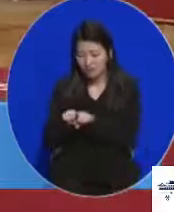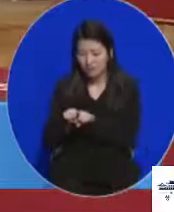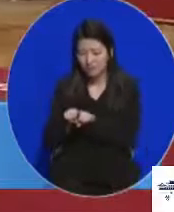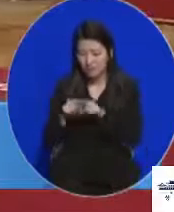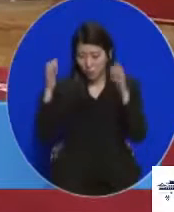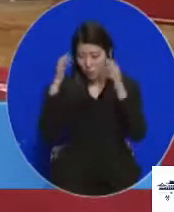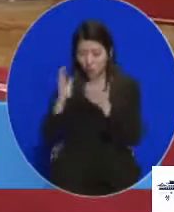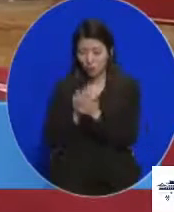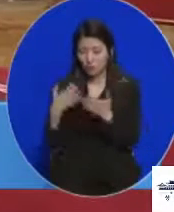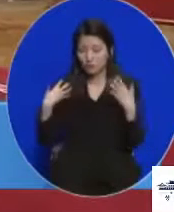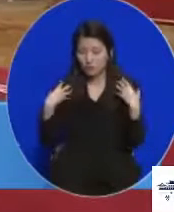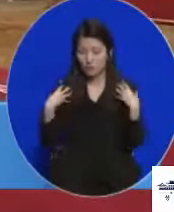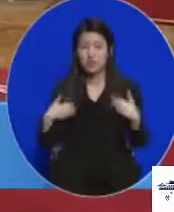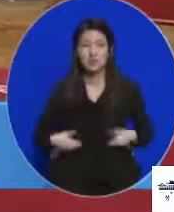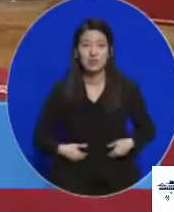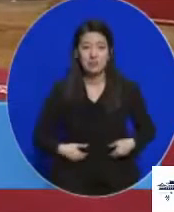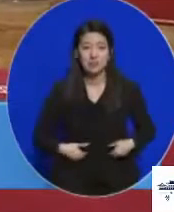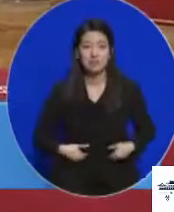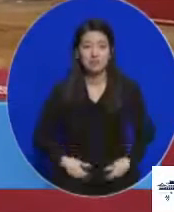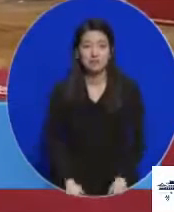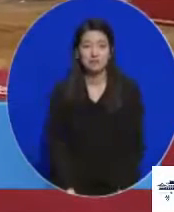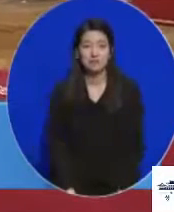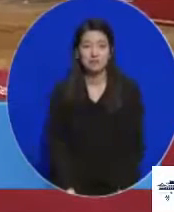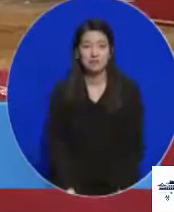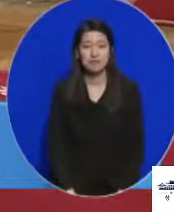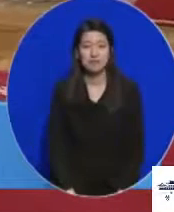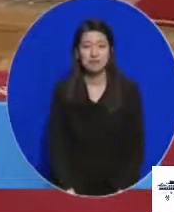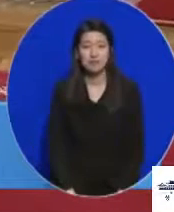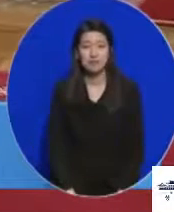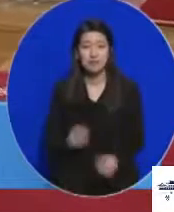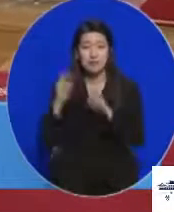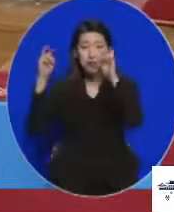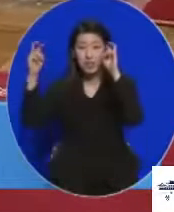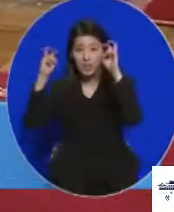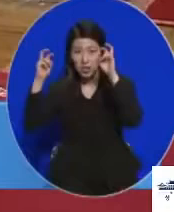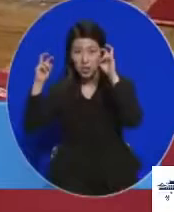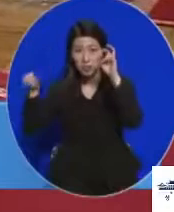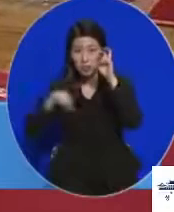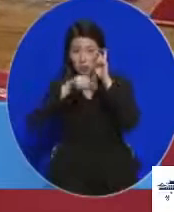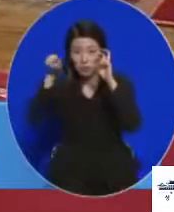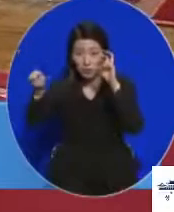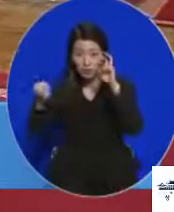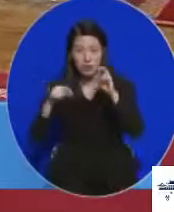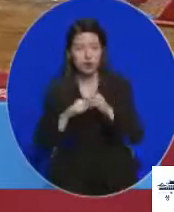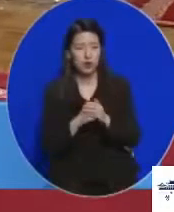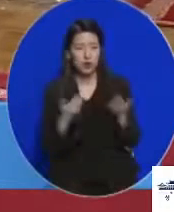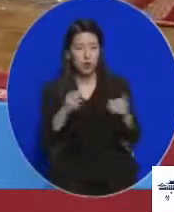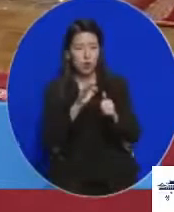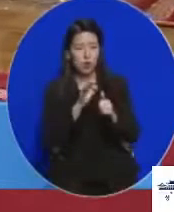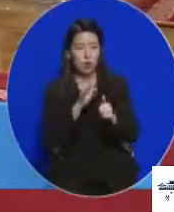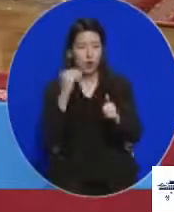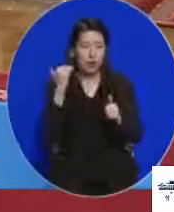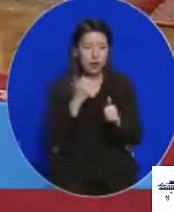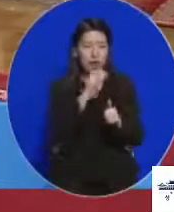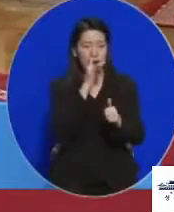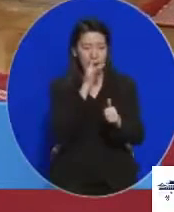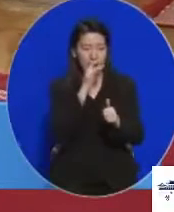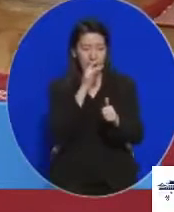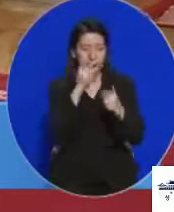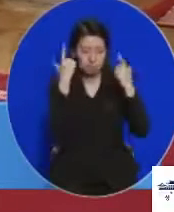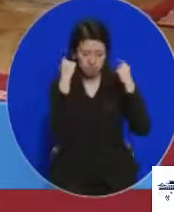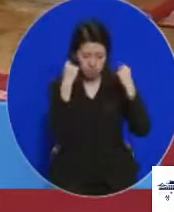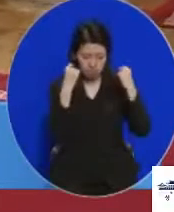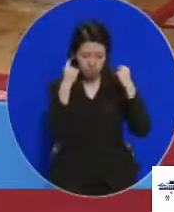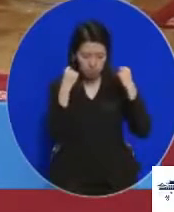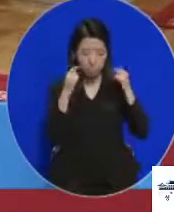교통 자들은 경제위기 극복의 앞장섰고 기업들은 최대한 고용을 유지해 주었습니다